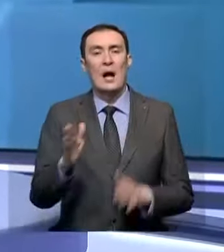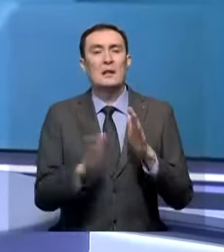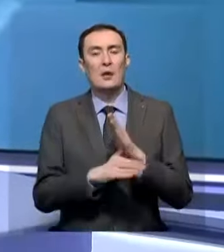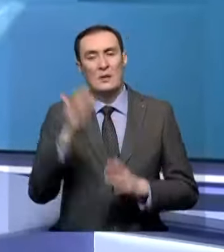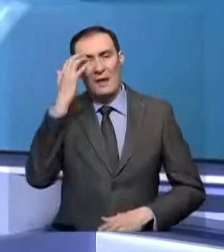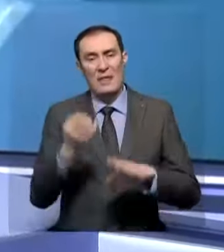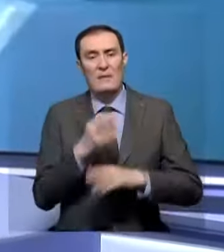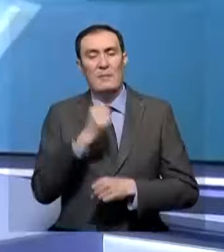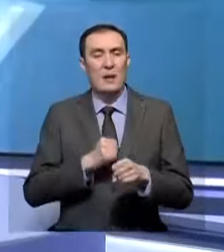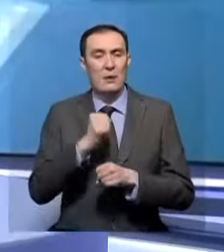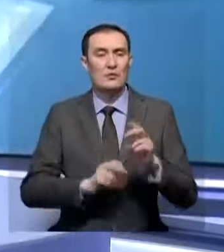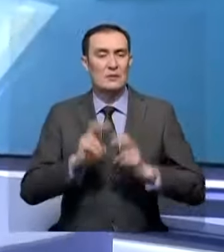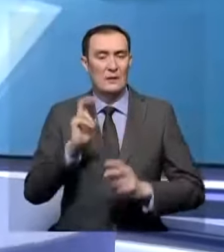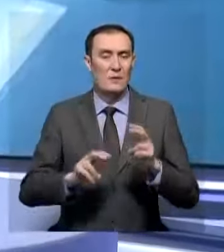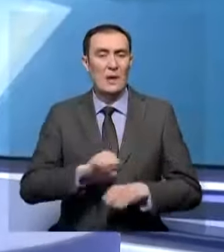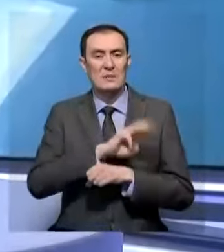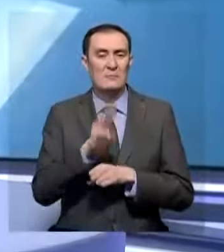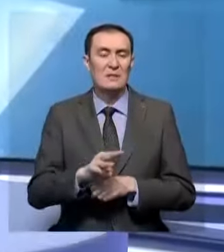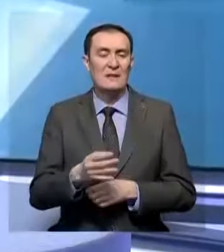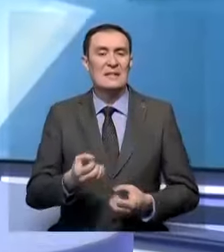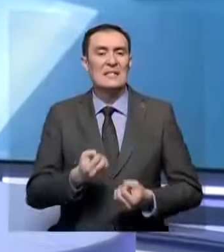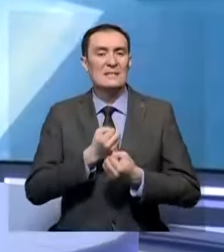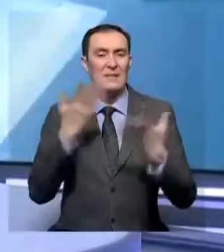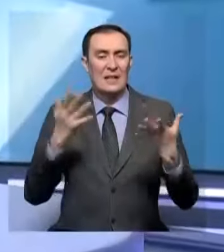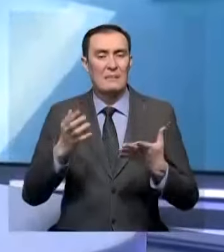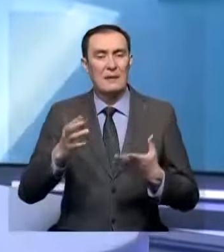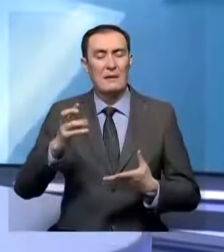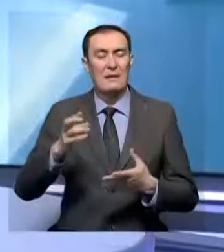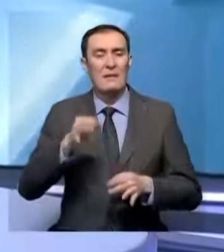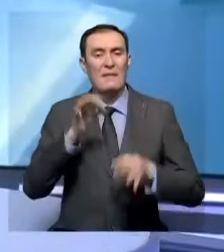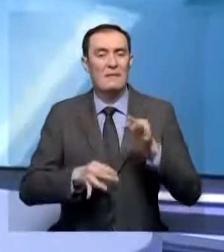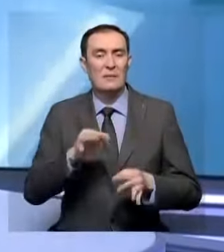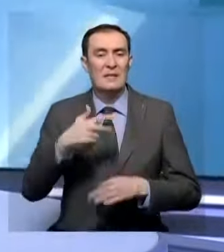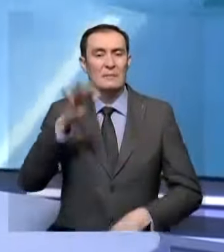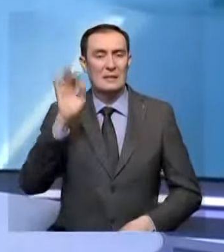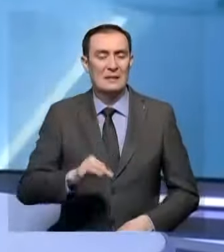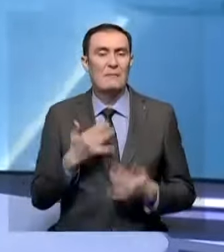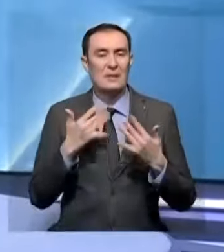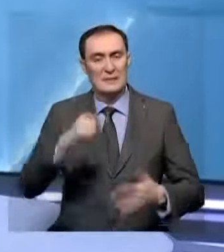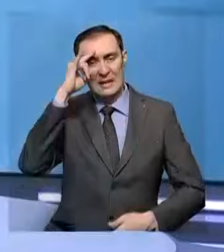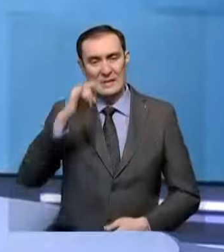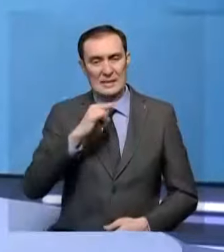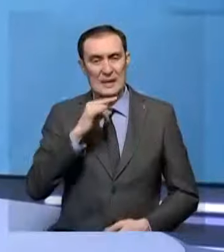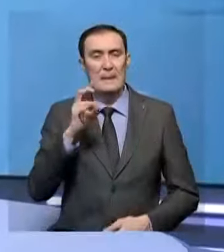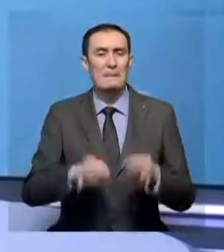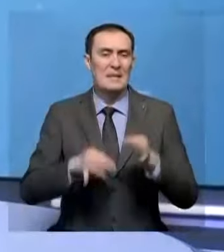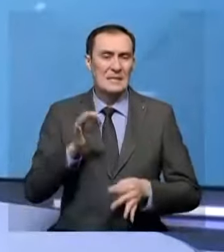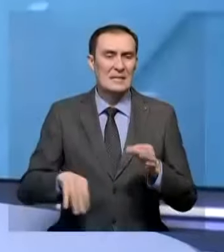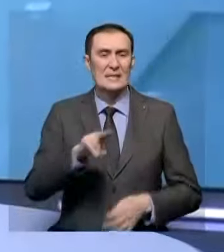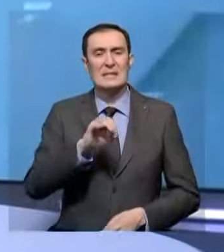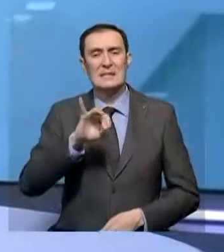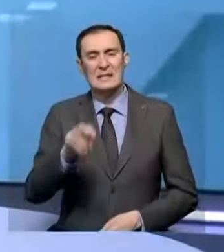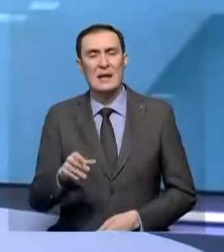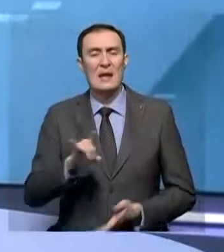Атырауский нефтеперерабатывающий завод обеспечивает светлыми нефтепродуктами 30% потребностей Казахстана.